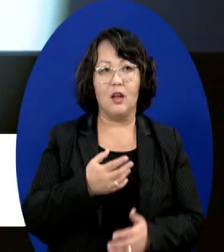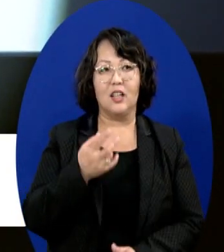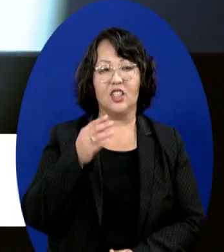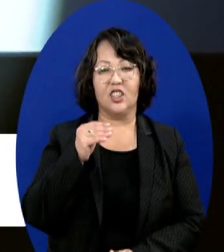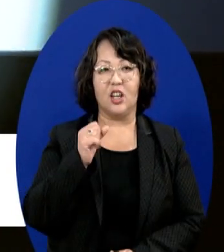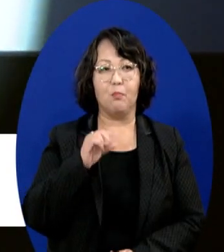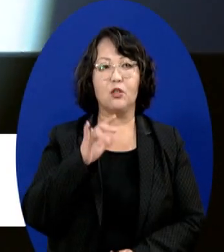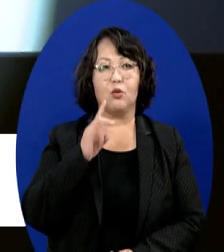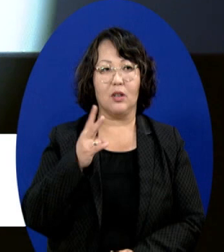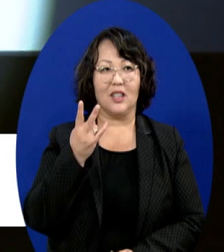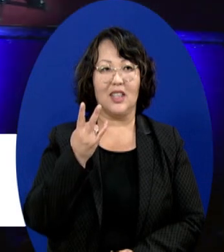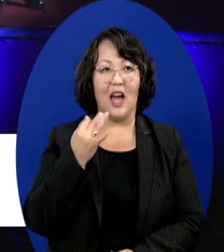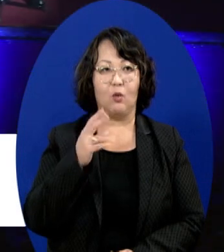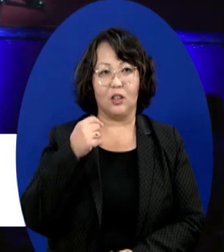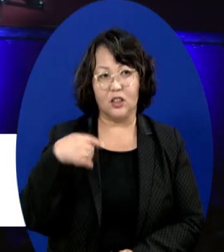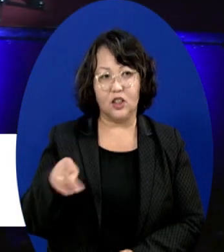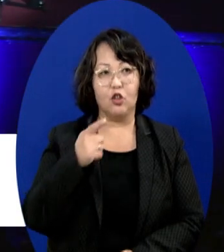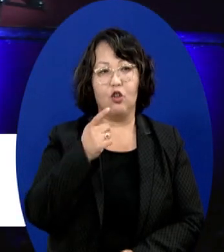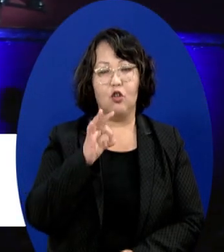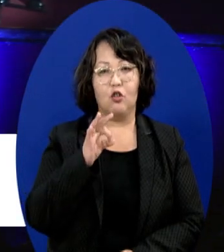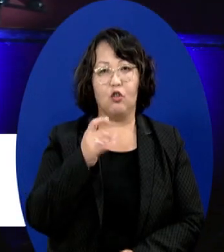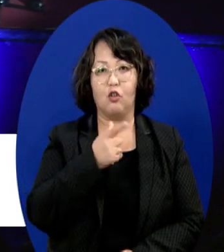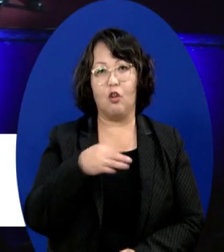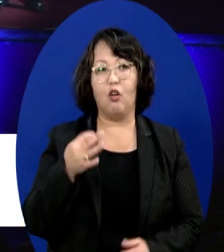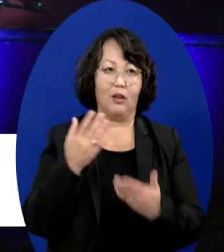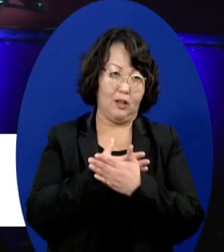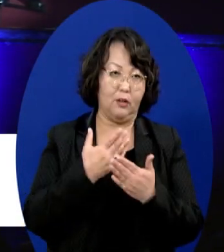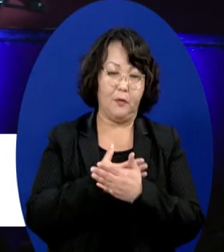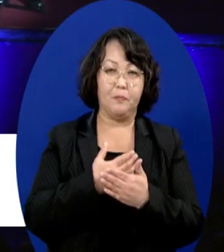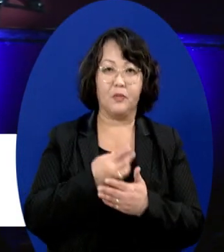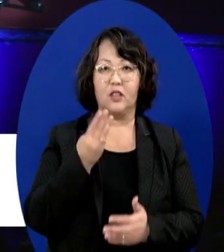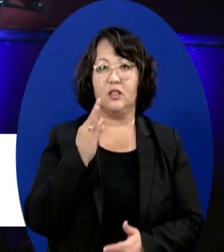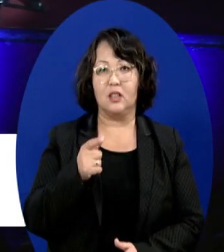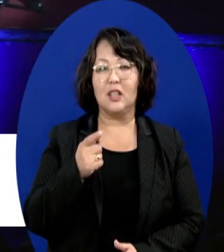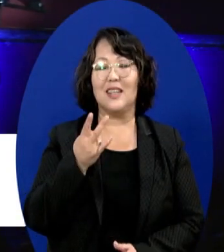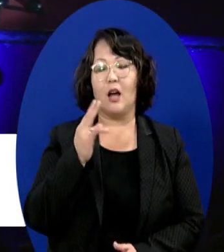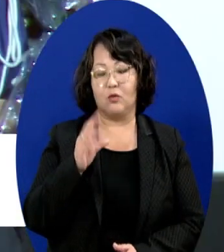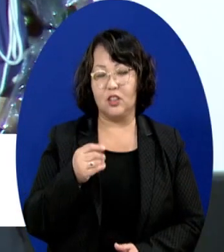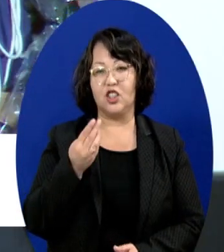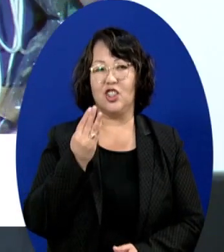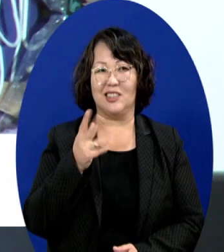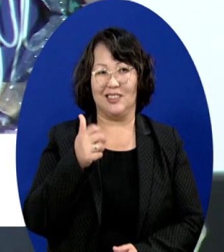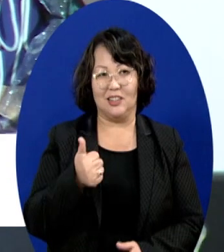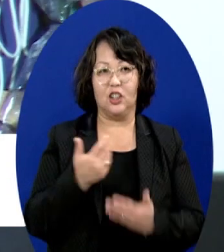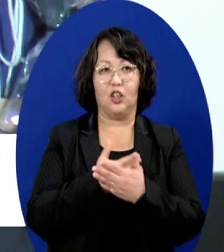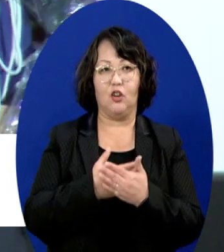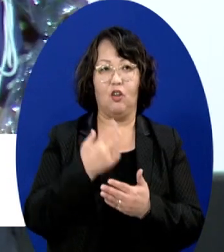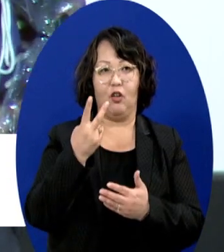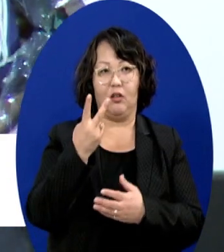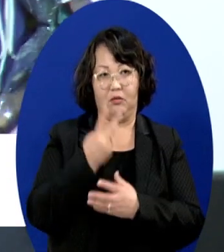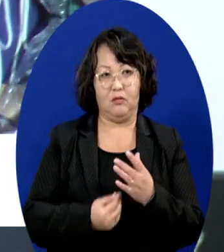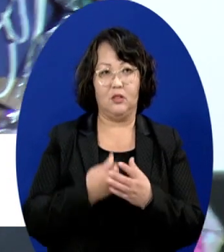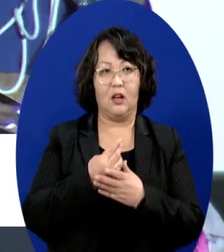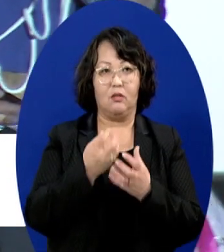бүтээл Хөхөө уран сайхны кино шалгарлаа. Ингэснээр Хөхөө уран сайхны кино нь шилдэг найруулагч, шилдэг кино гэсэн 2 номинацийн эзэн болсон